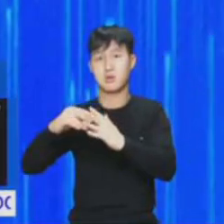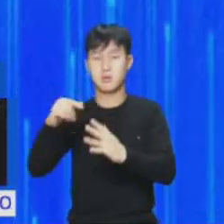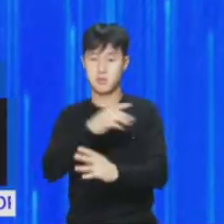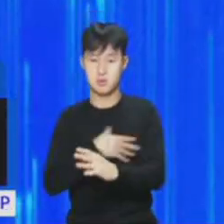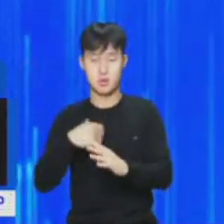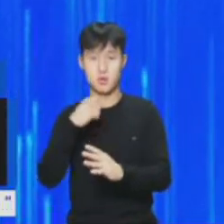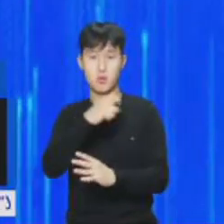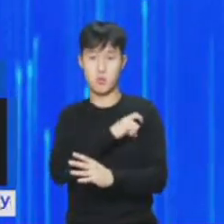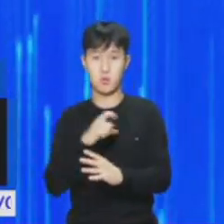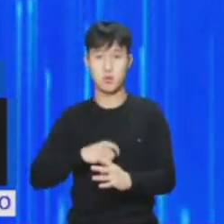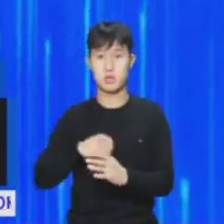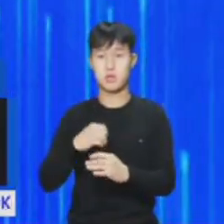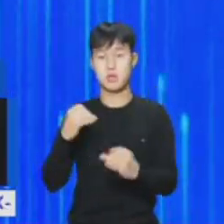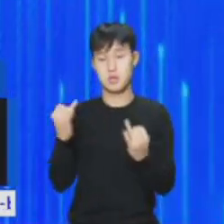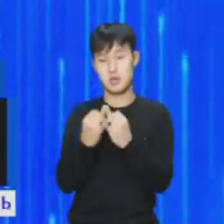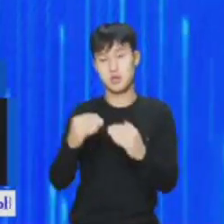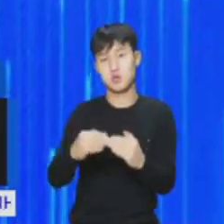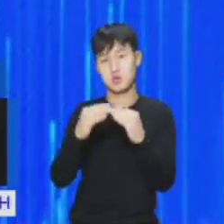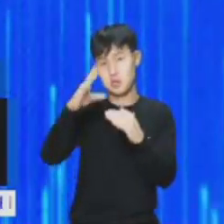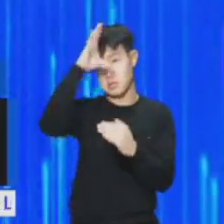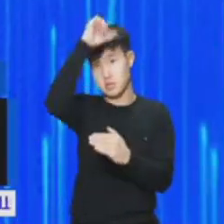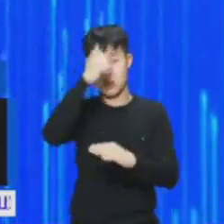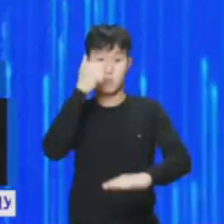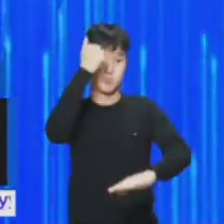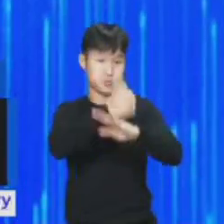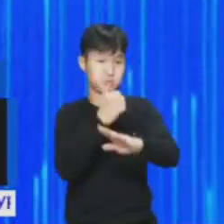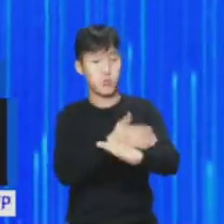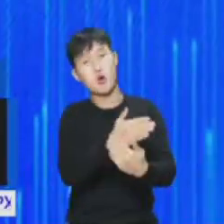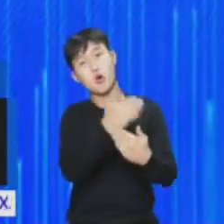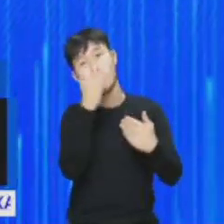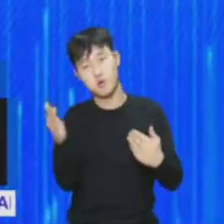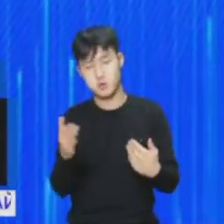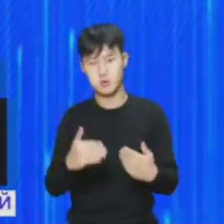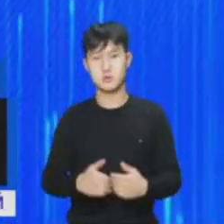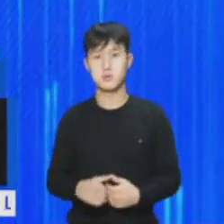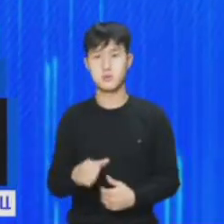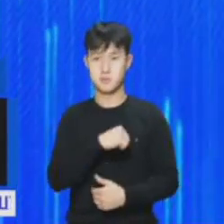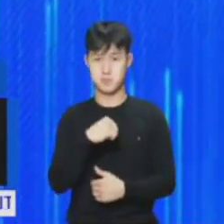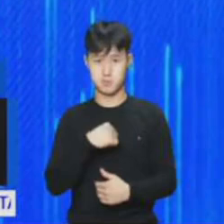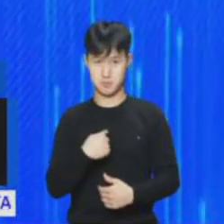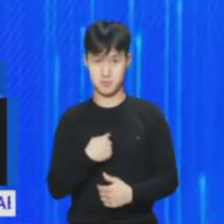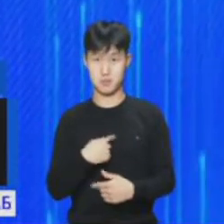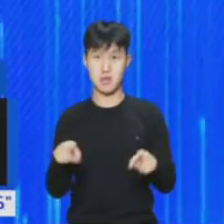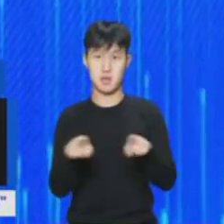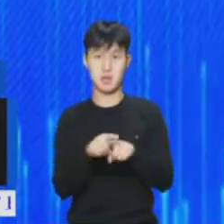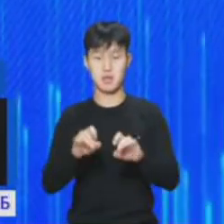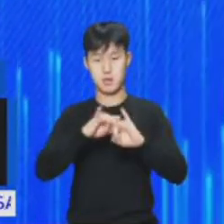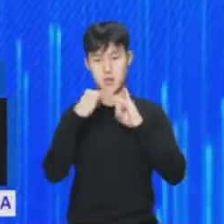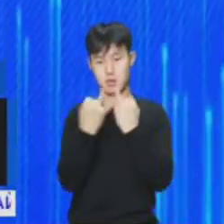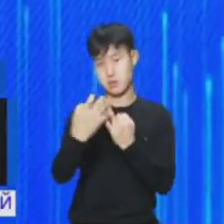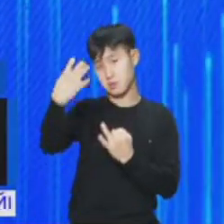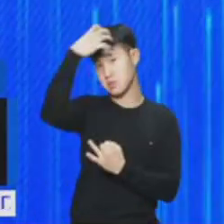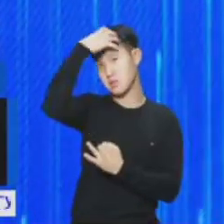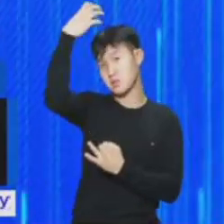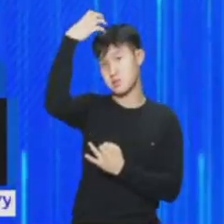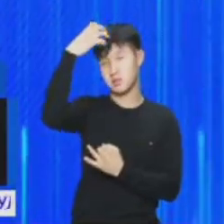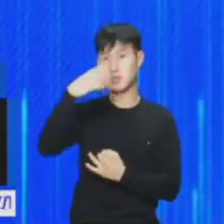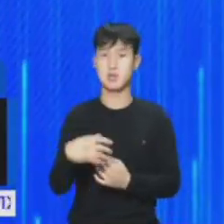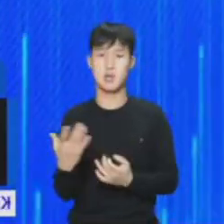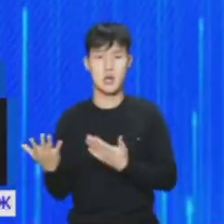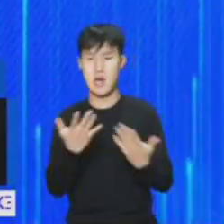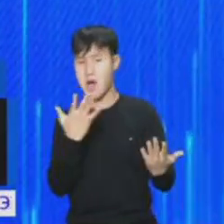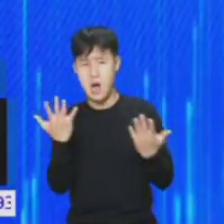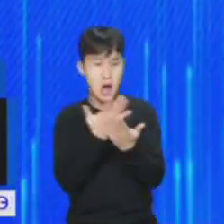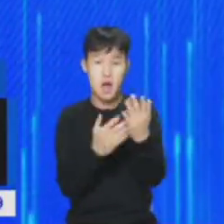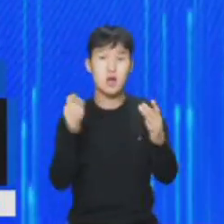хувьд цахим хөгжил харилцаа холбооны сайдар томилогдсноос хойш би ч гэсэн урал засгийн газар дээр хаан ч